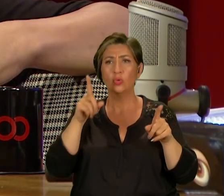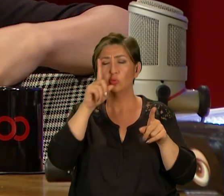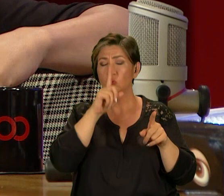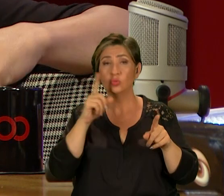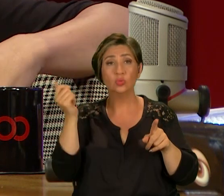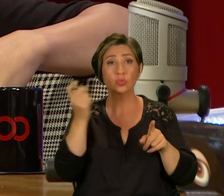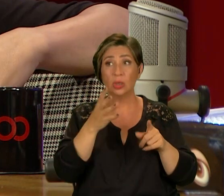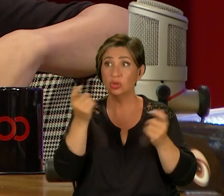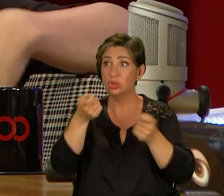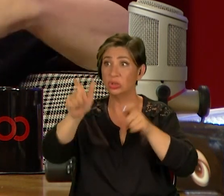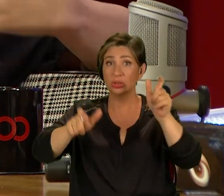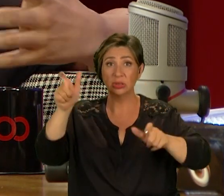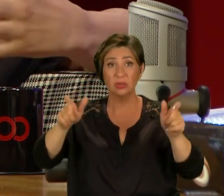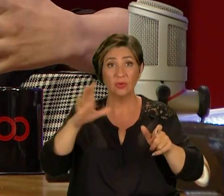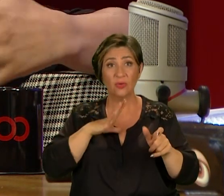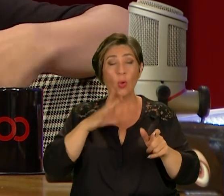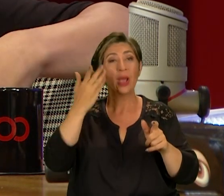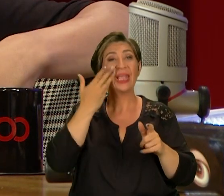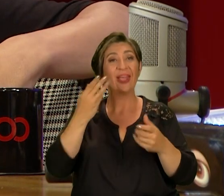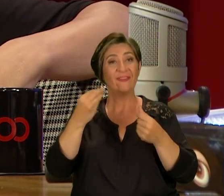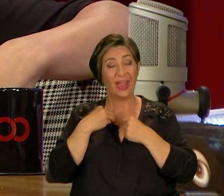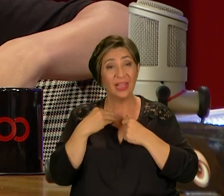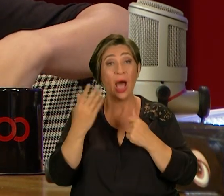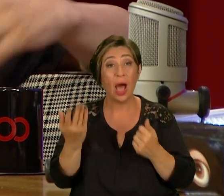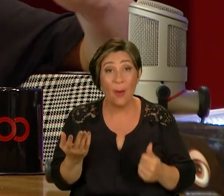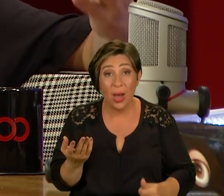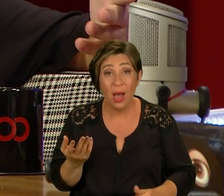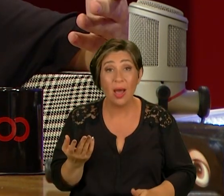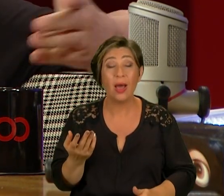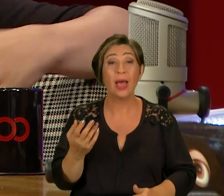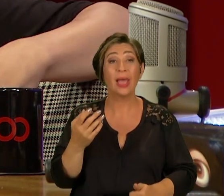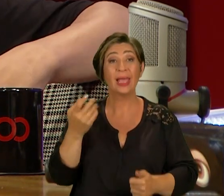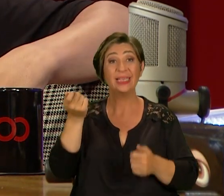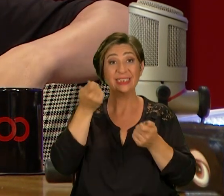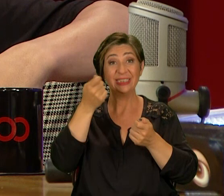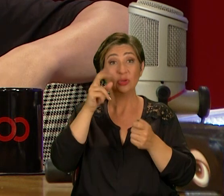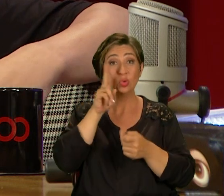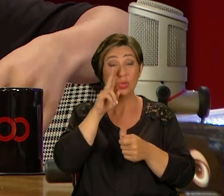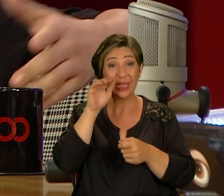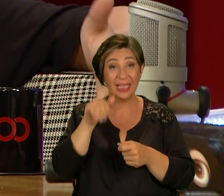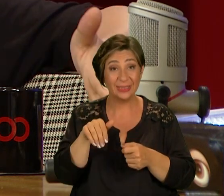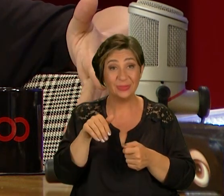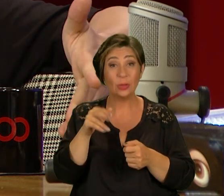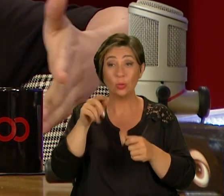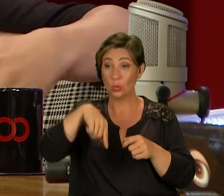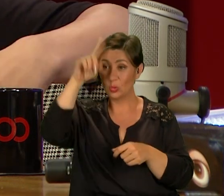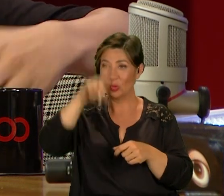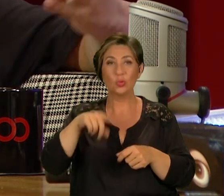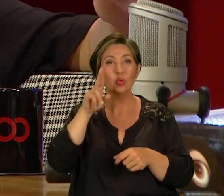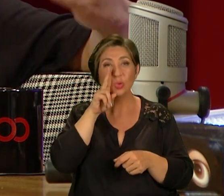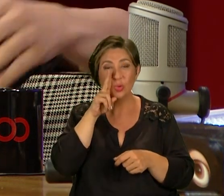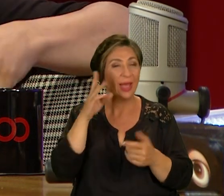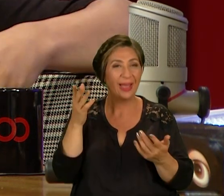üstünde çalışan oldu. O bir yandan keyif verdi falan ama İşin sonuna geldiğimizde yani günün sonunda